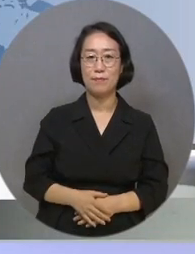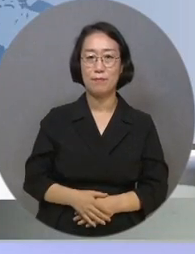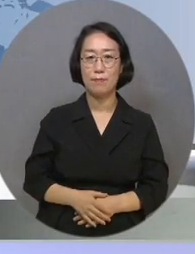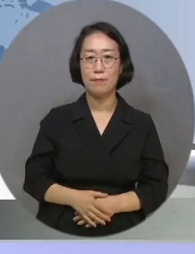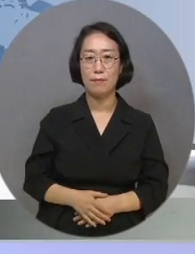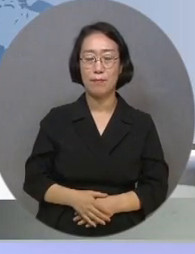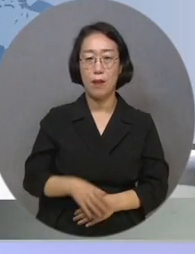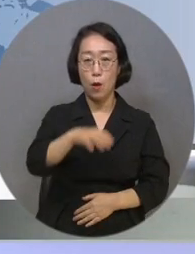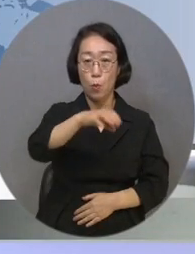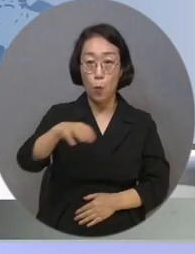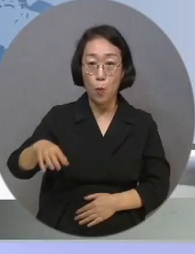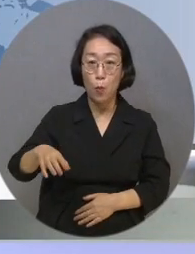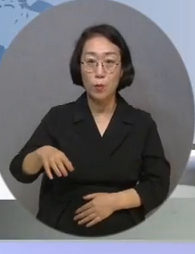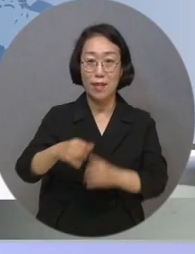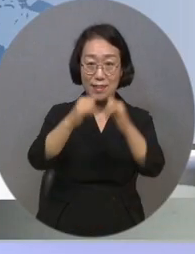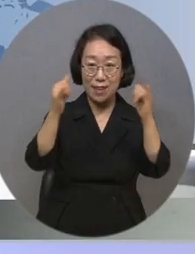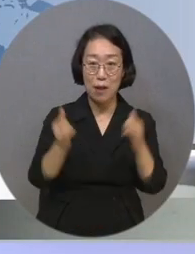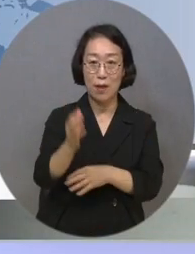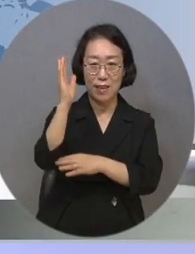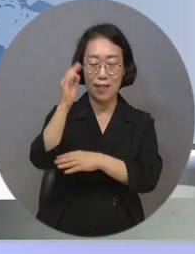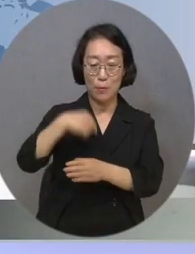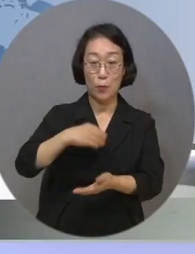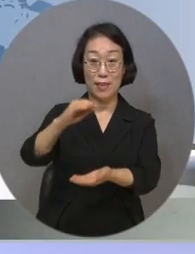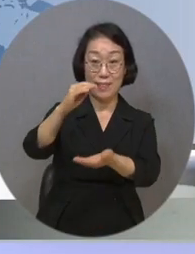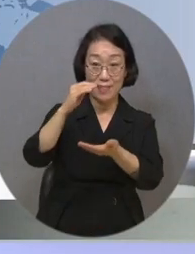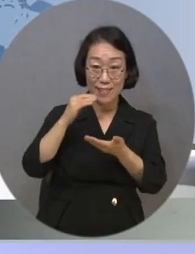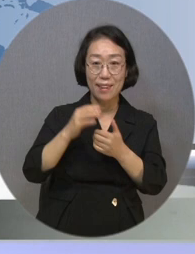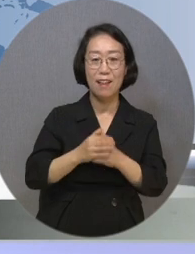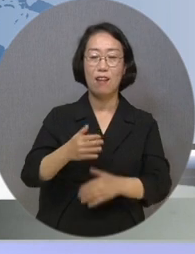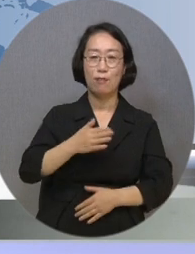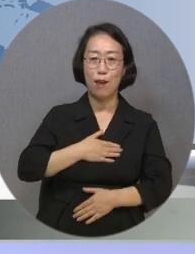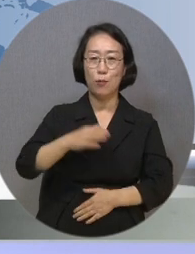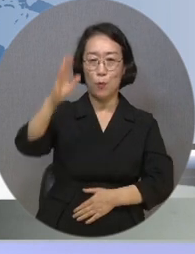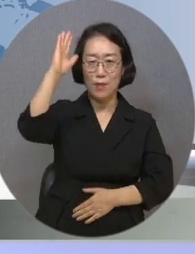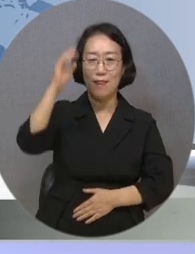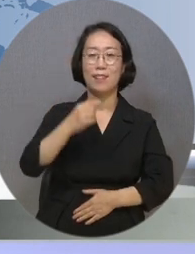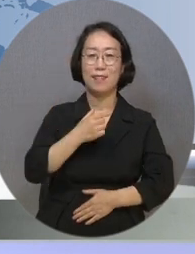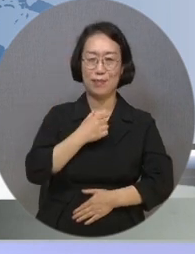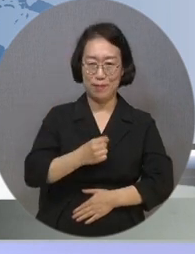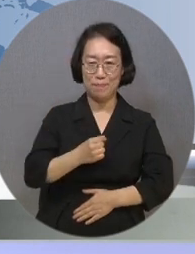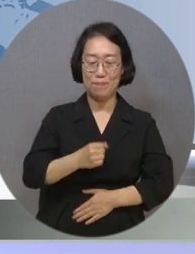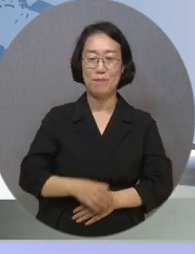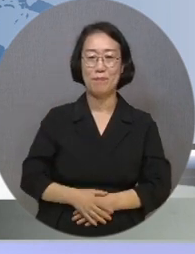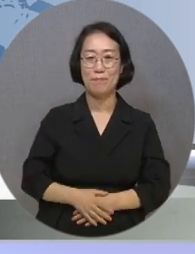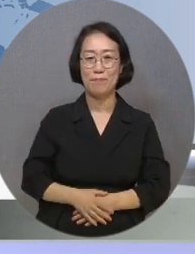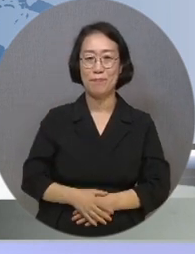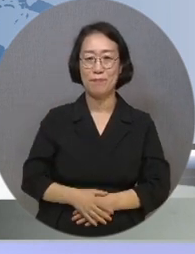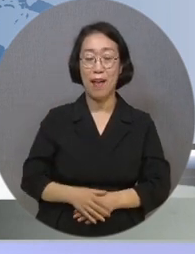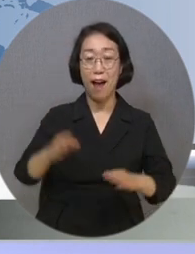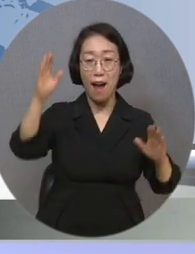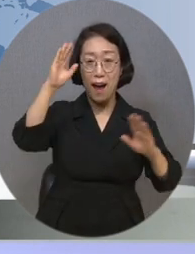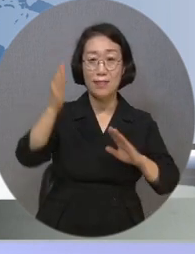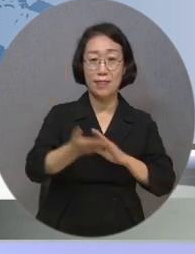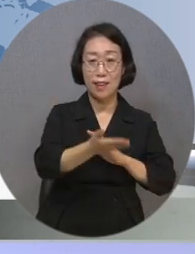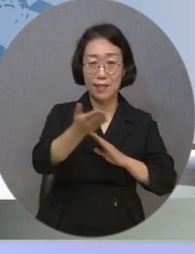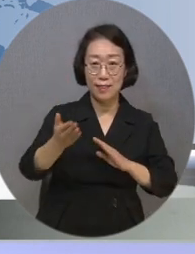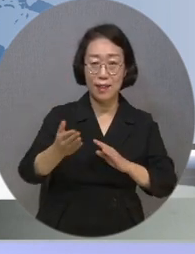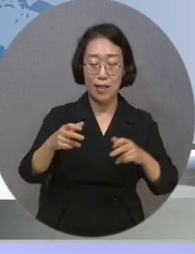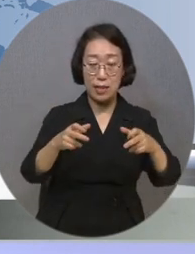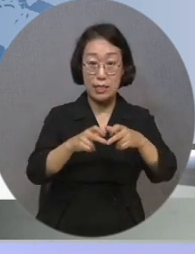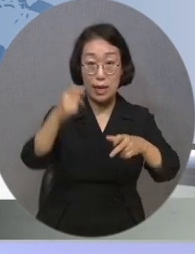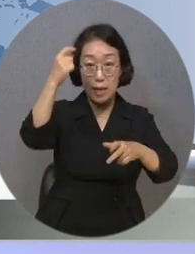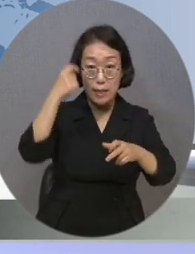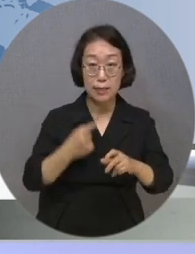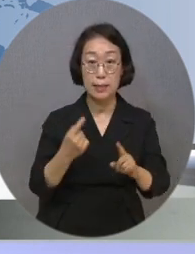우리 사회 곳곳의 이야기를 사연과 제보로 직접 만나보는 나도 말 좀 합시답니다. 학생들의 장애인식 개선을